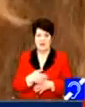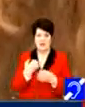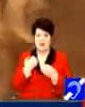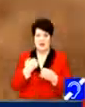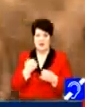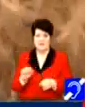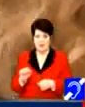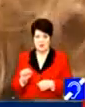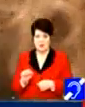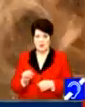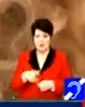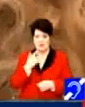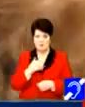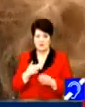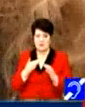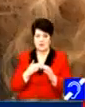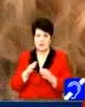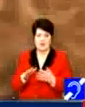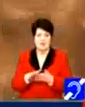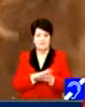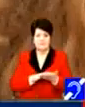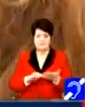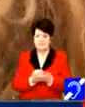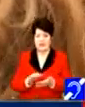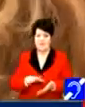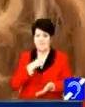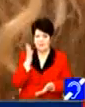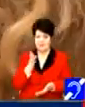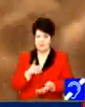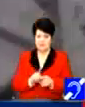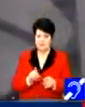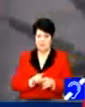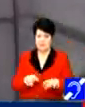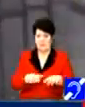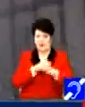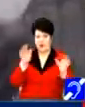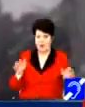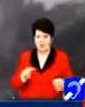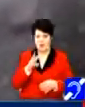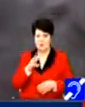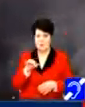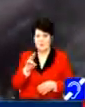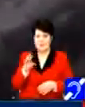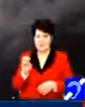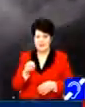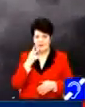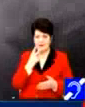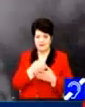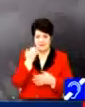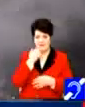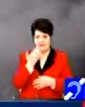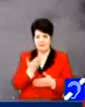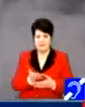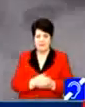prăbușit, a acoperit complet strada, nu mai exista stradă. Era un munte imens, demolos de bloc dărâmat. A fost un